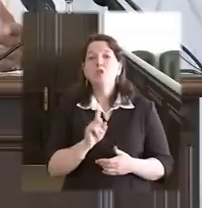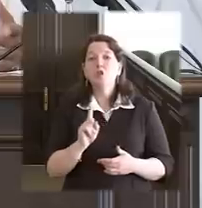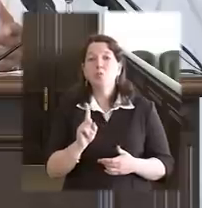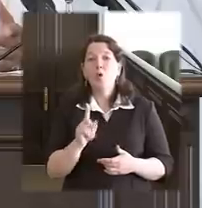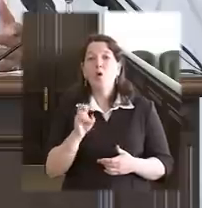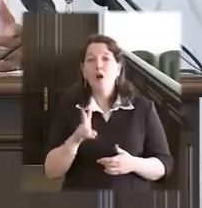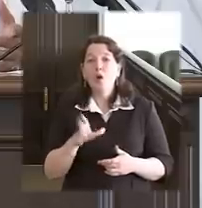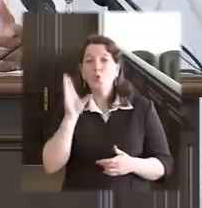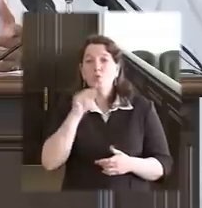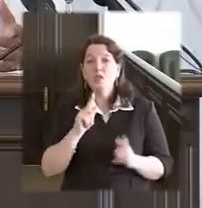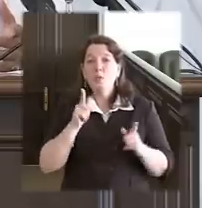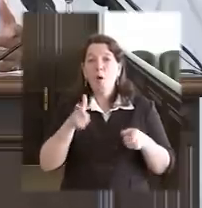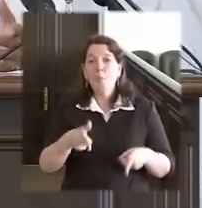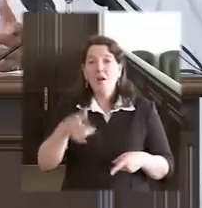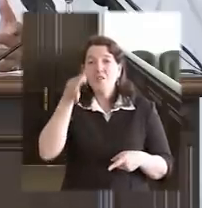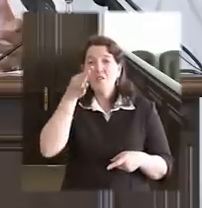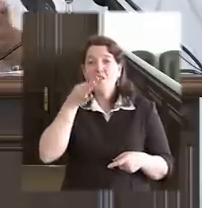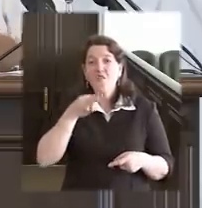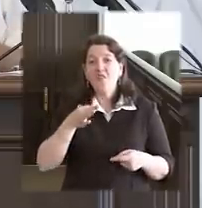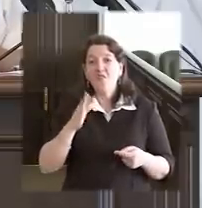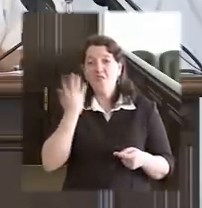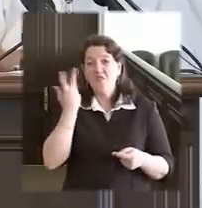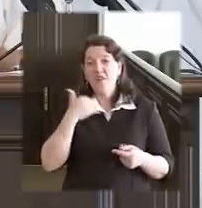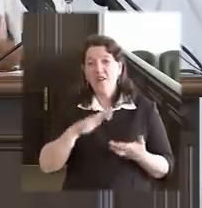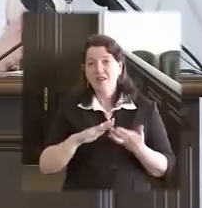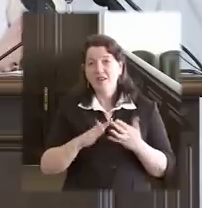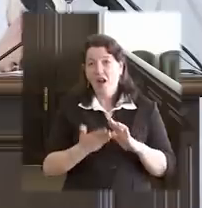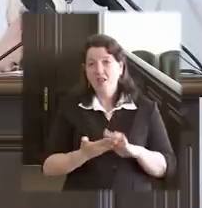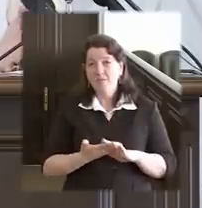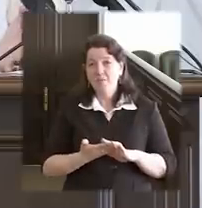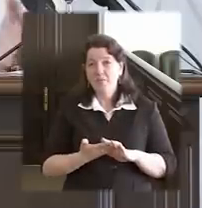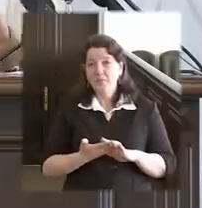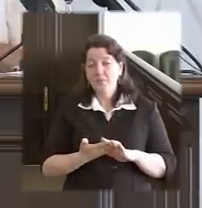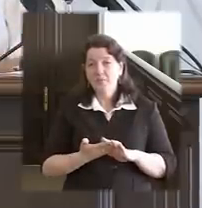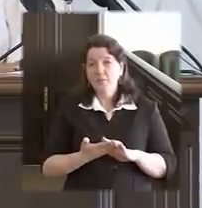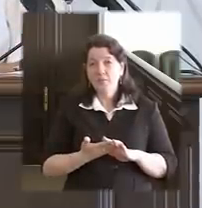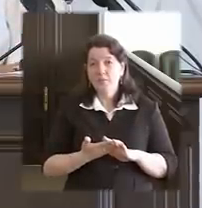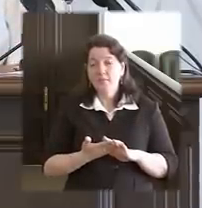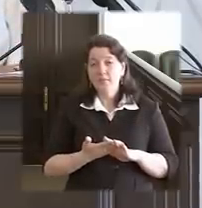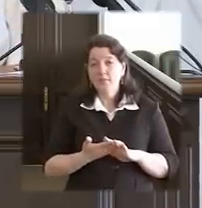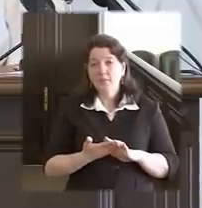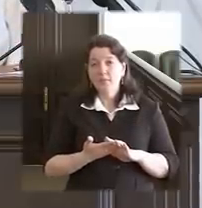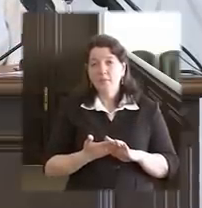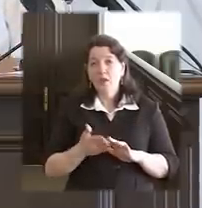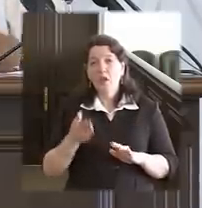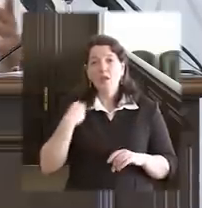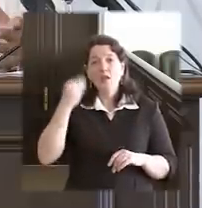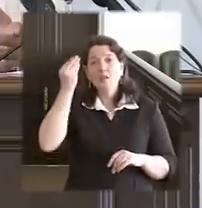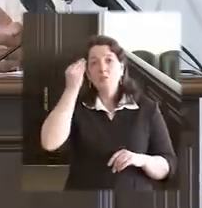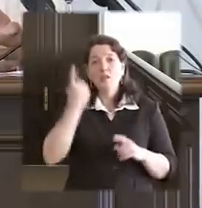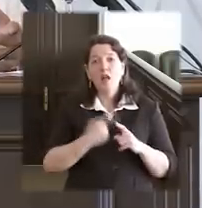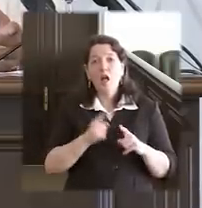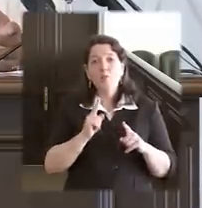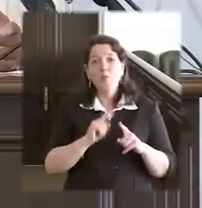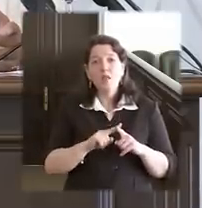Как бы попасть в рай? Вы знаете, можно примитивизировать все, я не знаю, до бесконечности. О чем